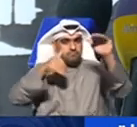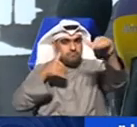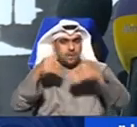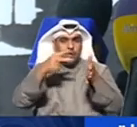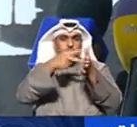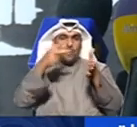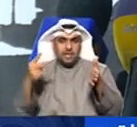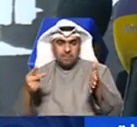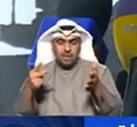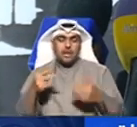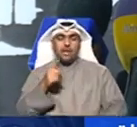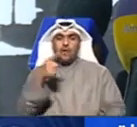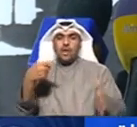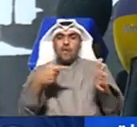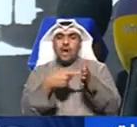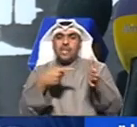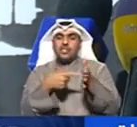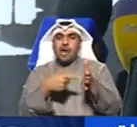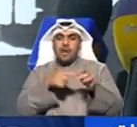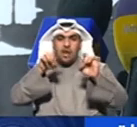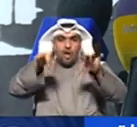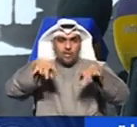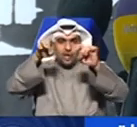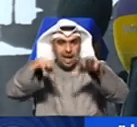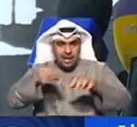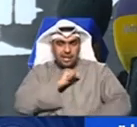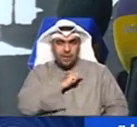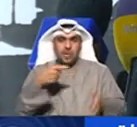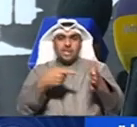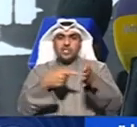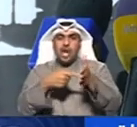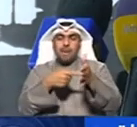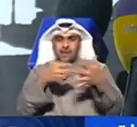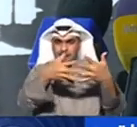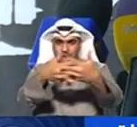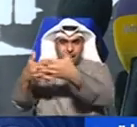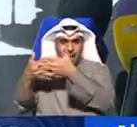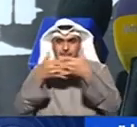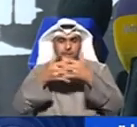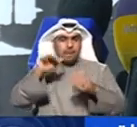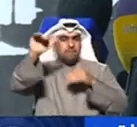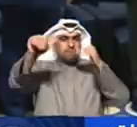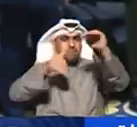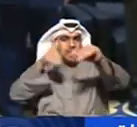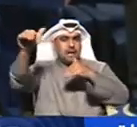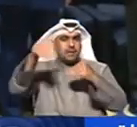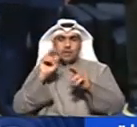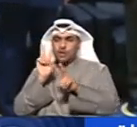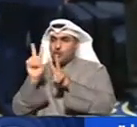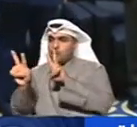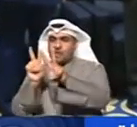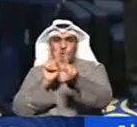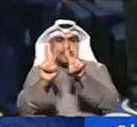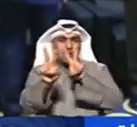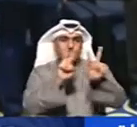ام والاسترالية والجامعات الأخرى، والصراحة كان اليوم للأمانة عرضهم جدا مميز. هذا